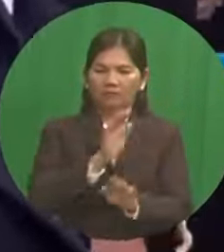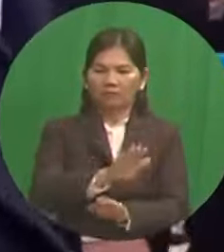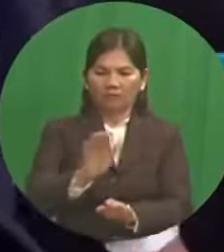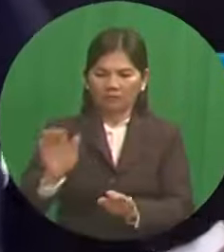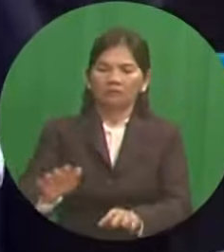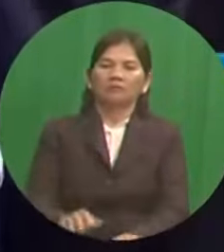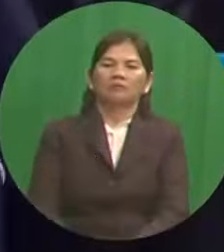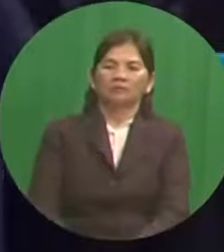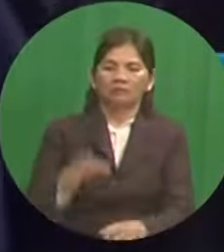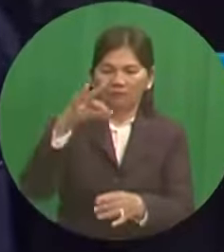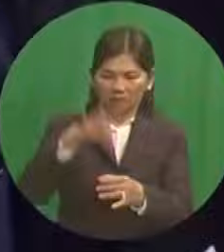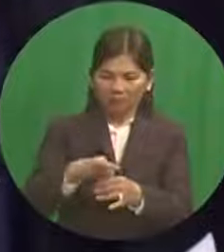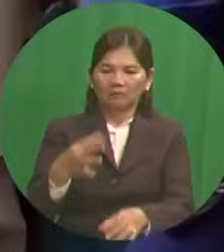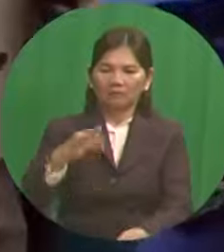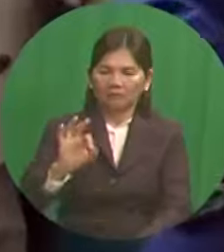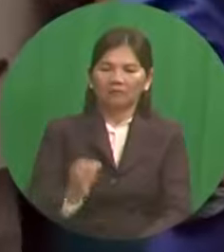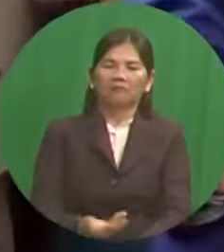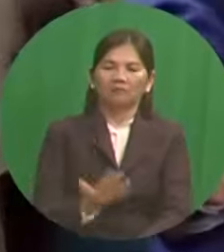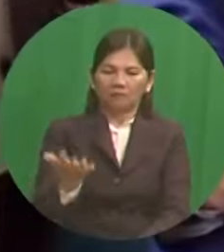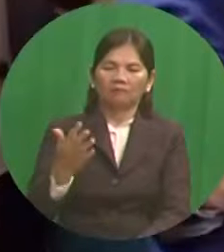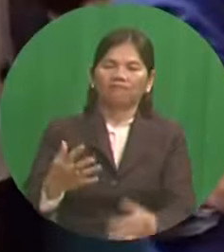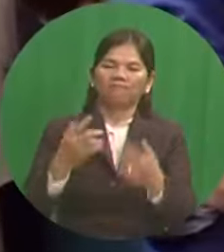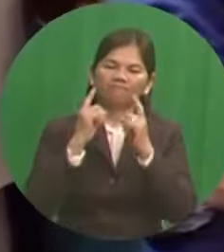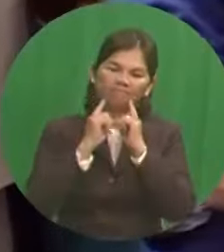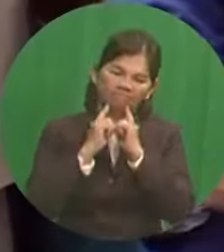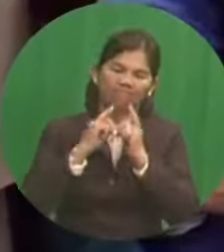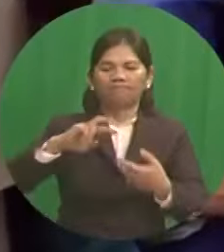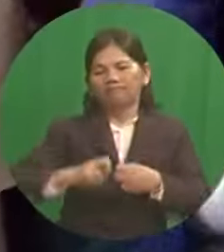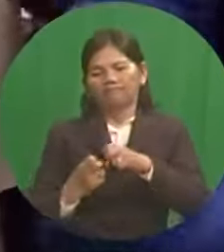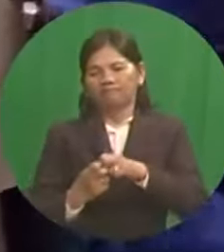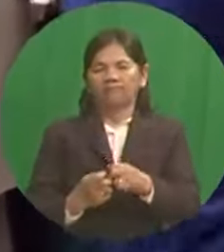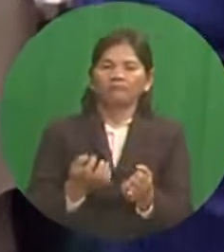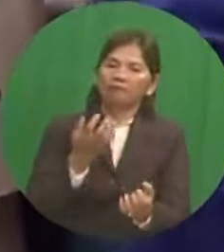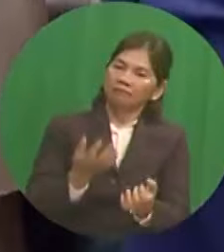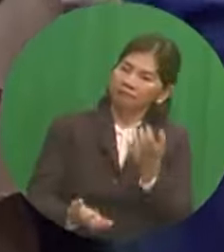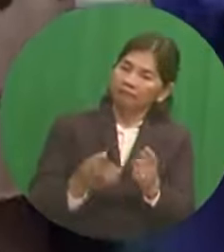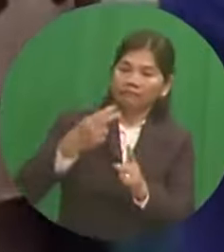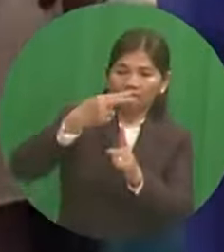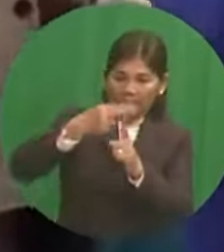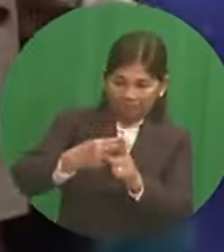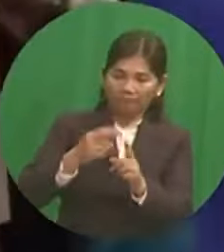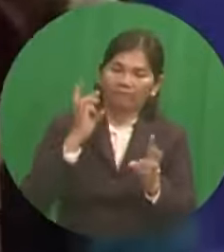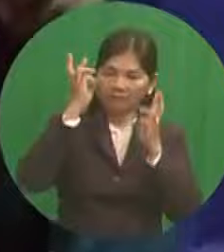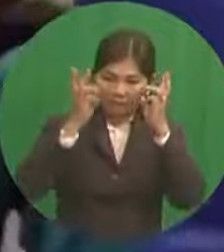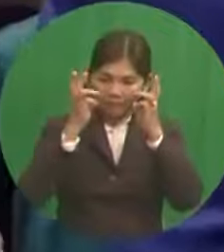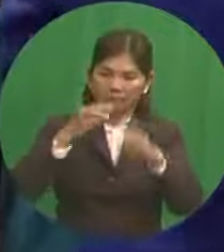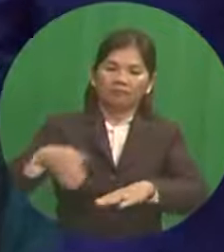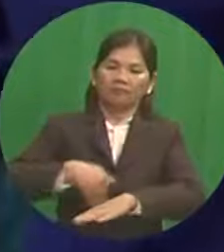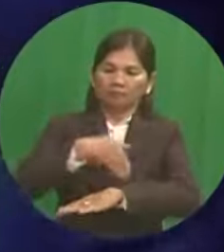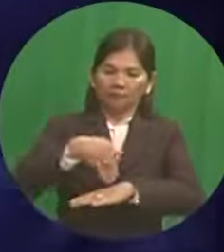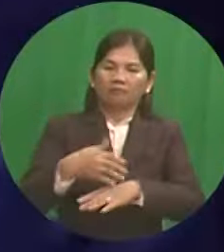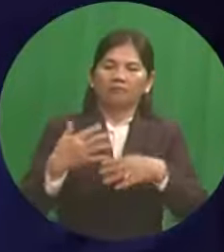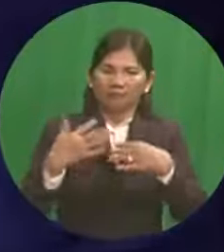ដែរអ្នកបោះឆ្នោតបារាំងជាច្រើនមានការខកចិត្តចំពោះបញ្ហាអតិផរណានិងការព្រួយបារម្ភផ្នែកសេដ្ឋកិច្ច